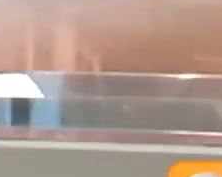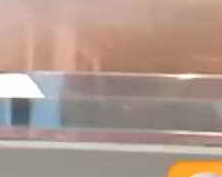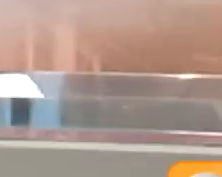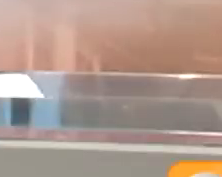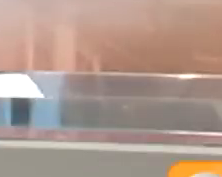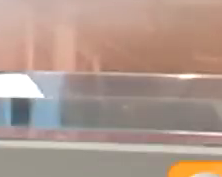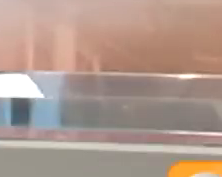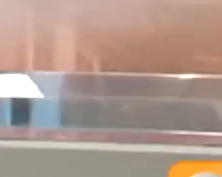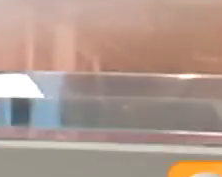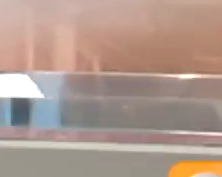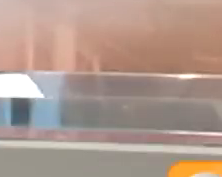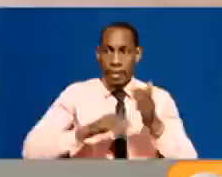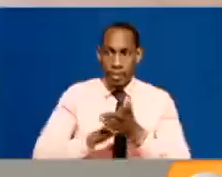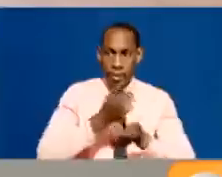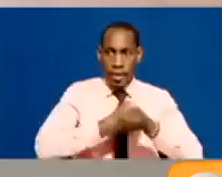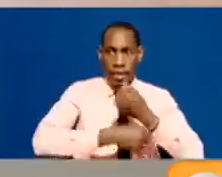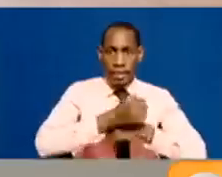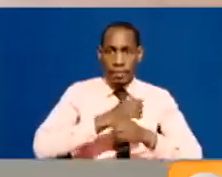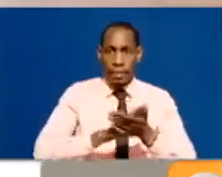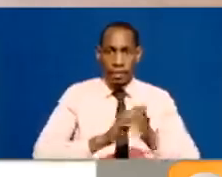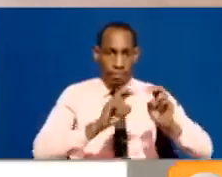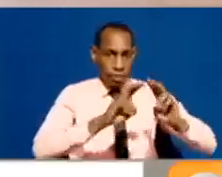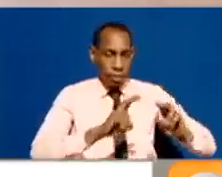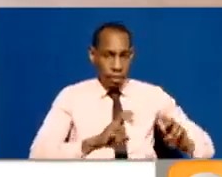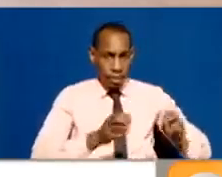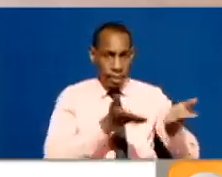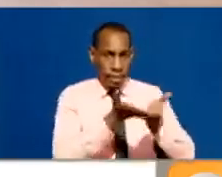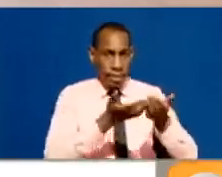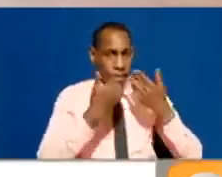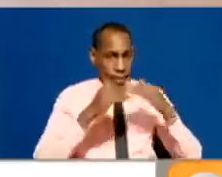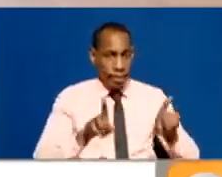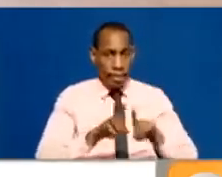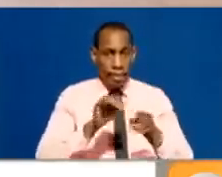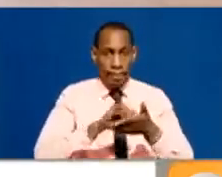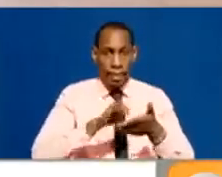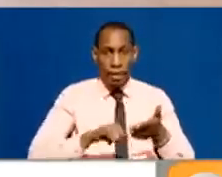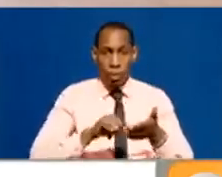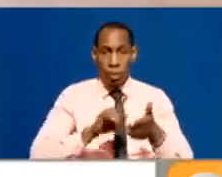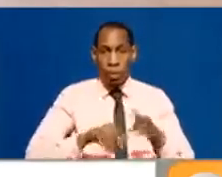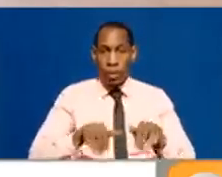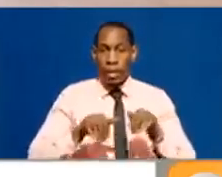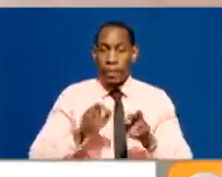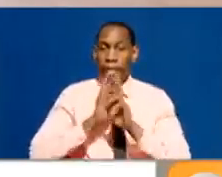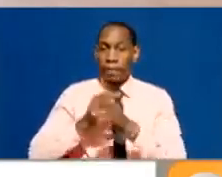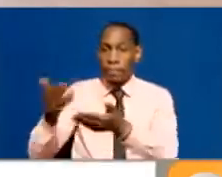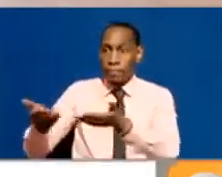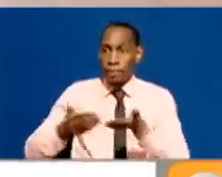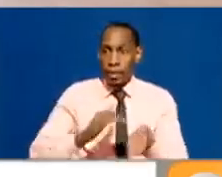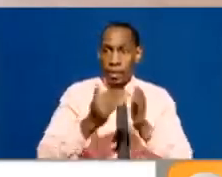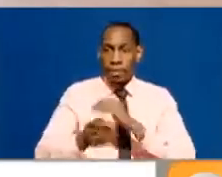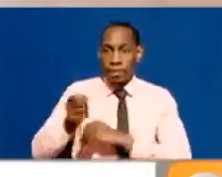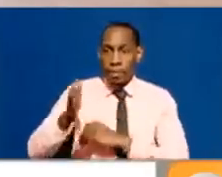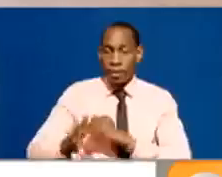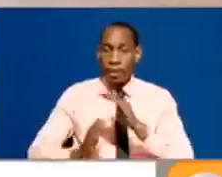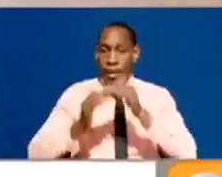Mahakama ya upeo imesema kuwa shughuli za ukaguzi wa sava imekamilika na kwamba kinachosubiriwa ni ripoti kuwasilishwa mbele ya majaji